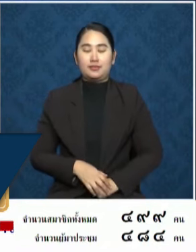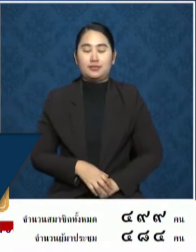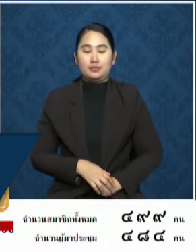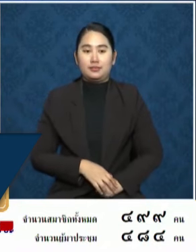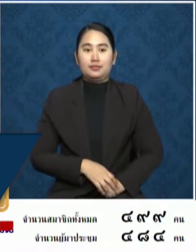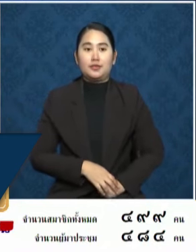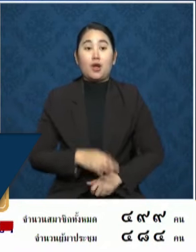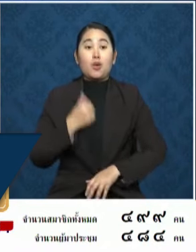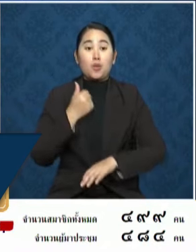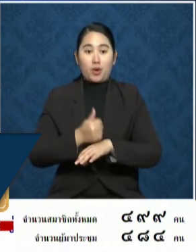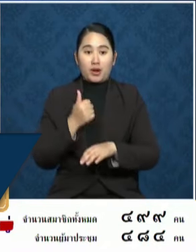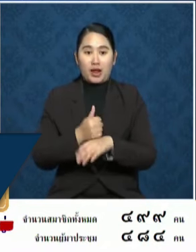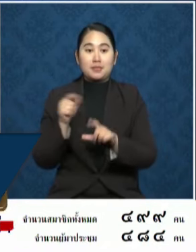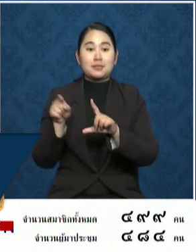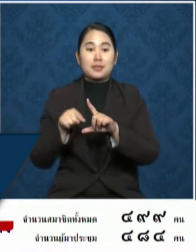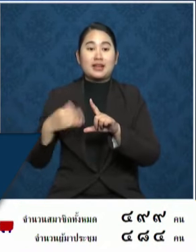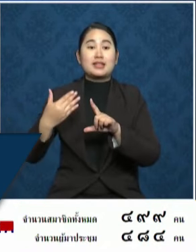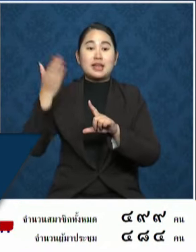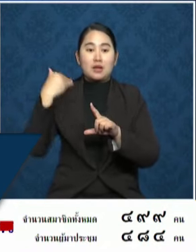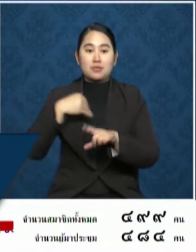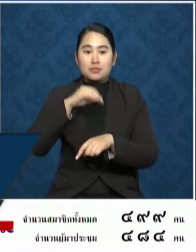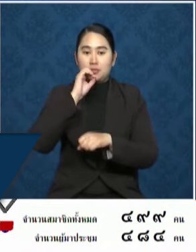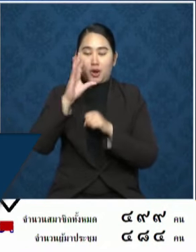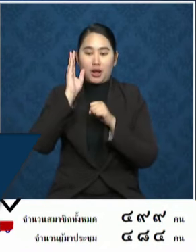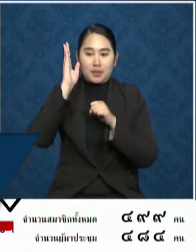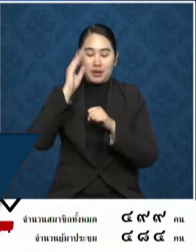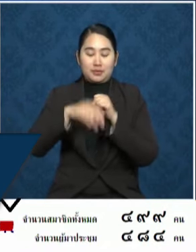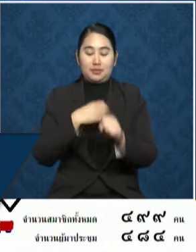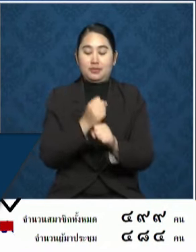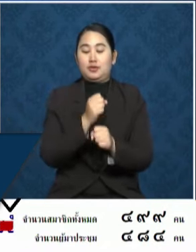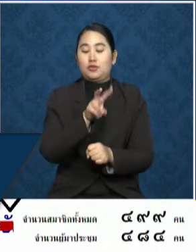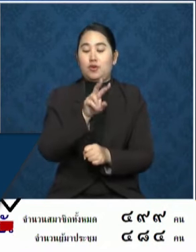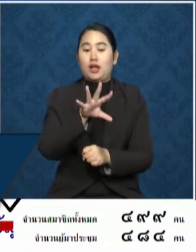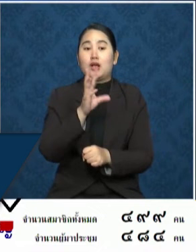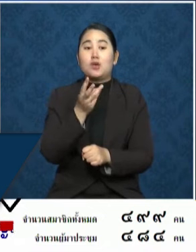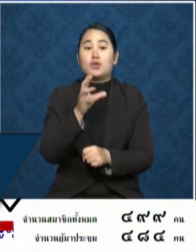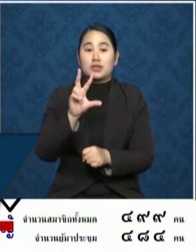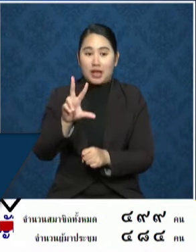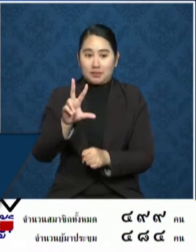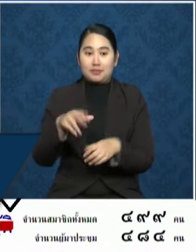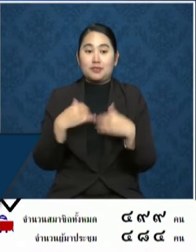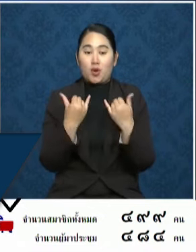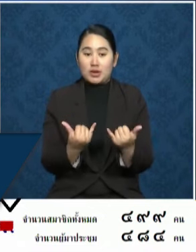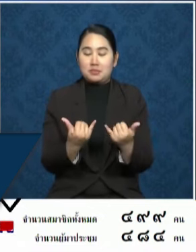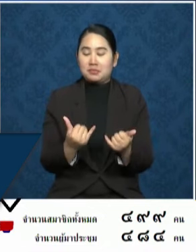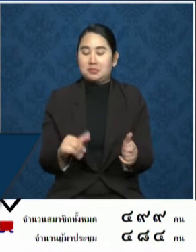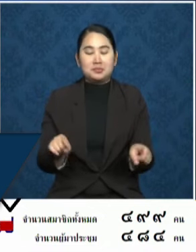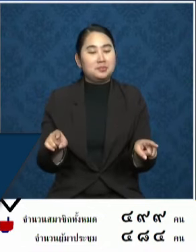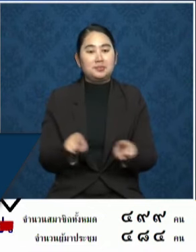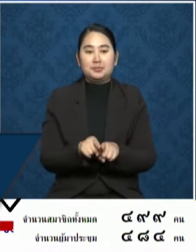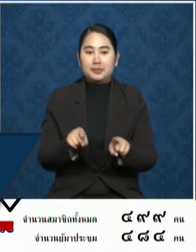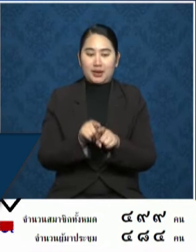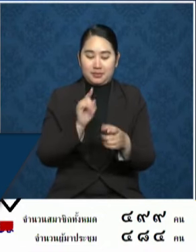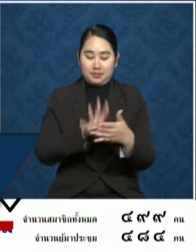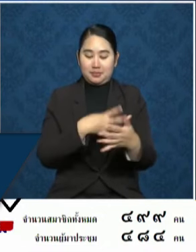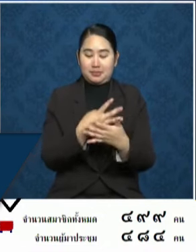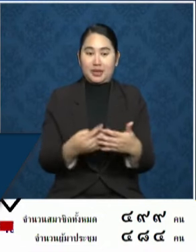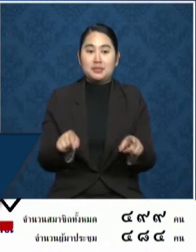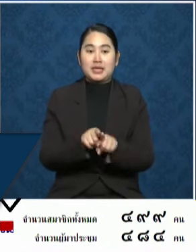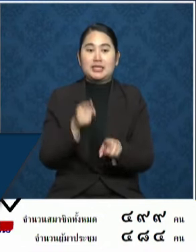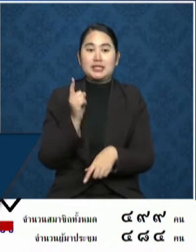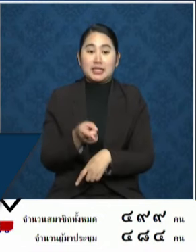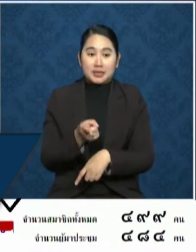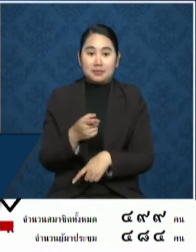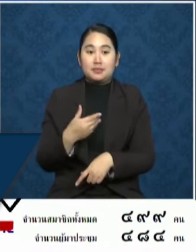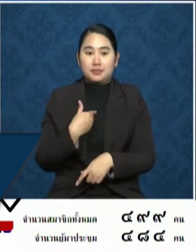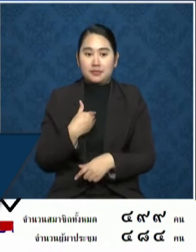หัวหน้าพรรคของผมเนี่ยได้เคยอภิปรายไว้เมื่อปี 63ปัจจุบันนะครับก็ยังจัดทำงบประมาณและโครงการในรูปแบบ